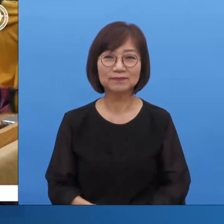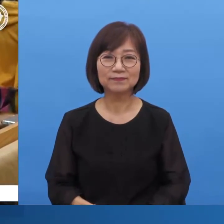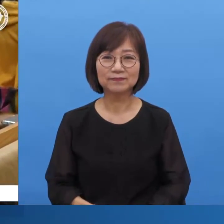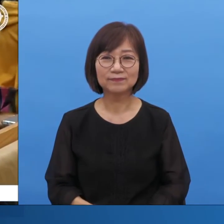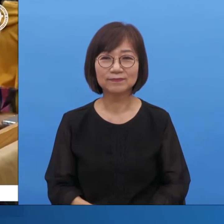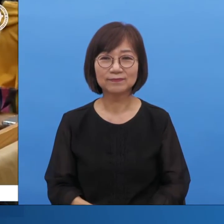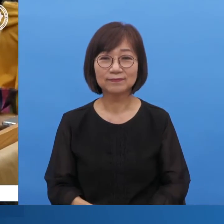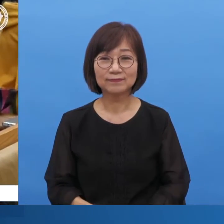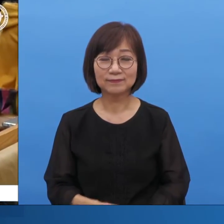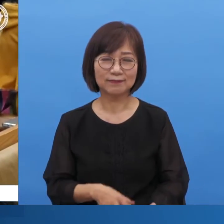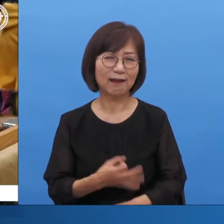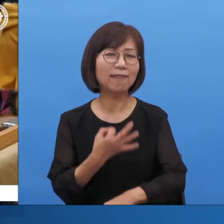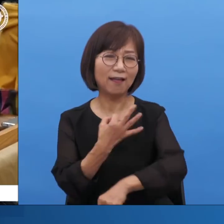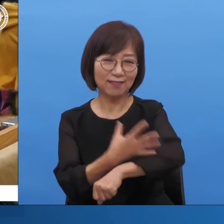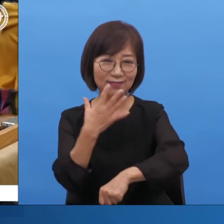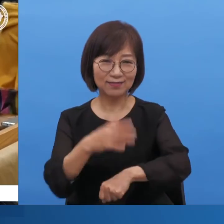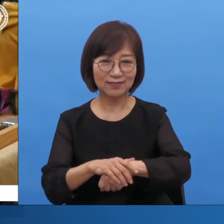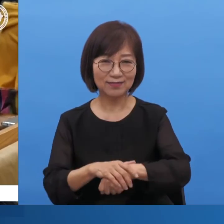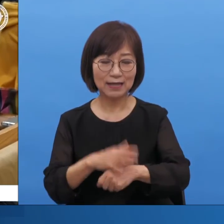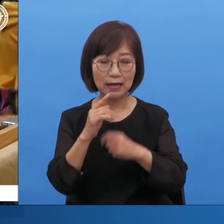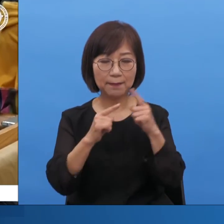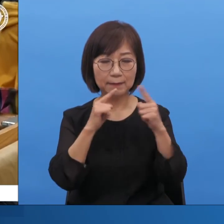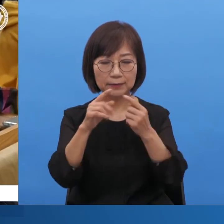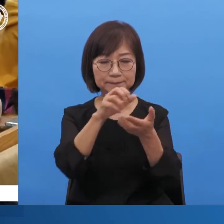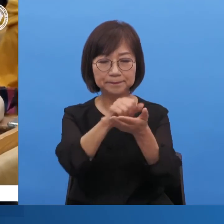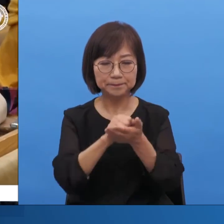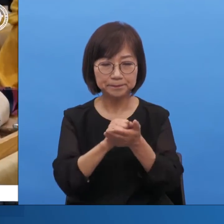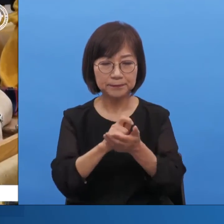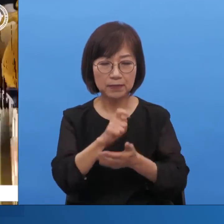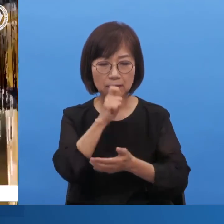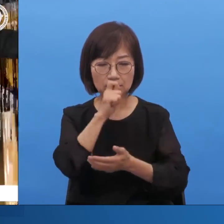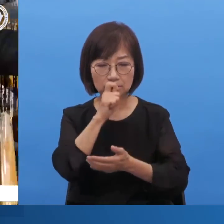얼마나 간단한 거 하니까요. 묵상으로 누릴 수 있습니다.